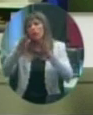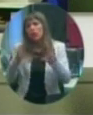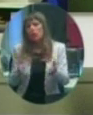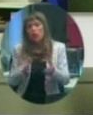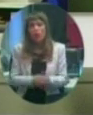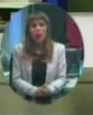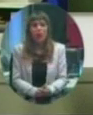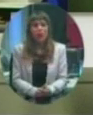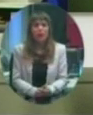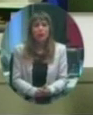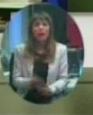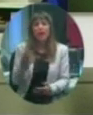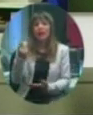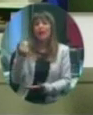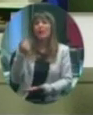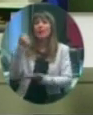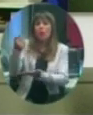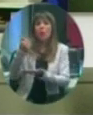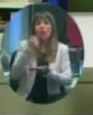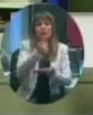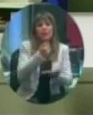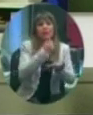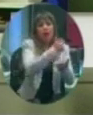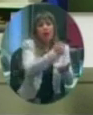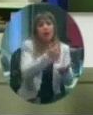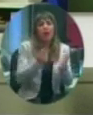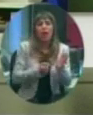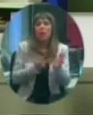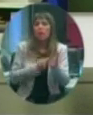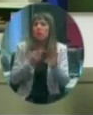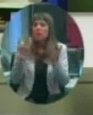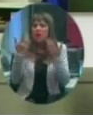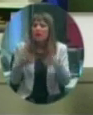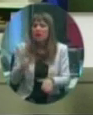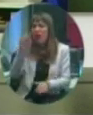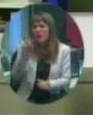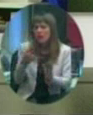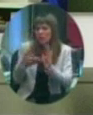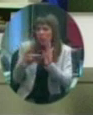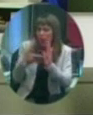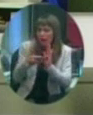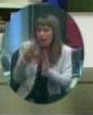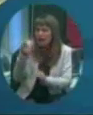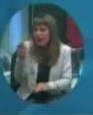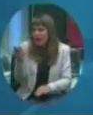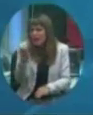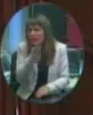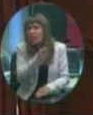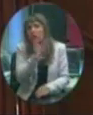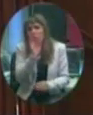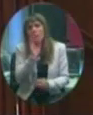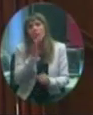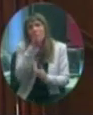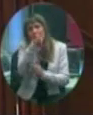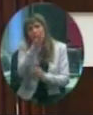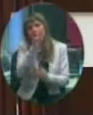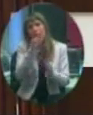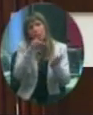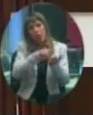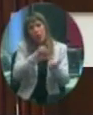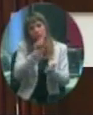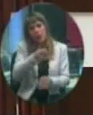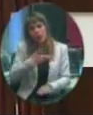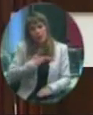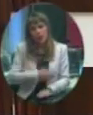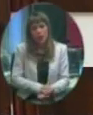שהכסף מוקצה, הרבה פעמים חסר את מי שיוודא שהוא בסוף באמת מגיע ליעד. חבר הכנסת